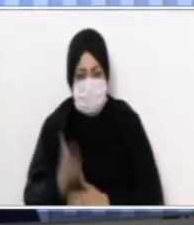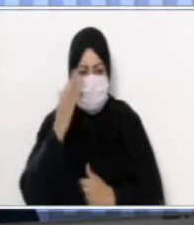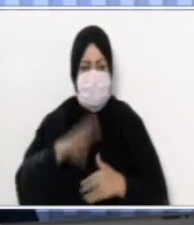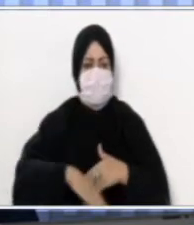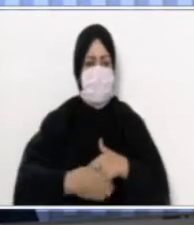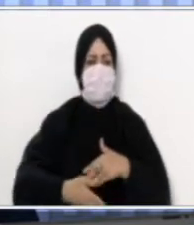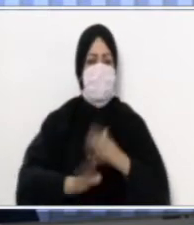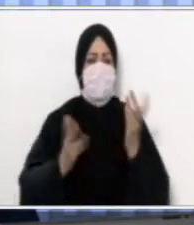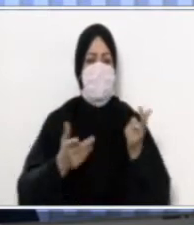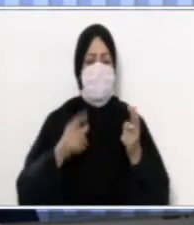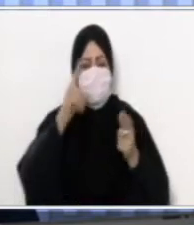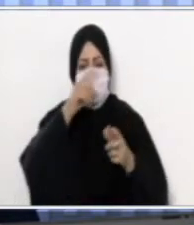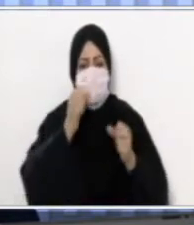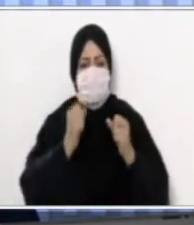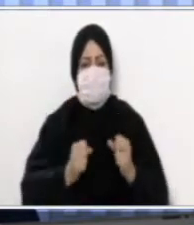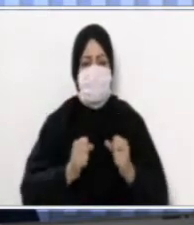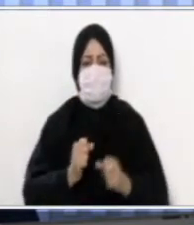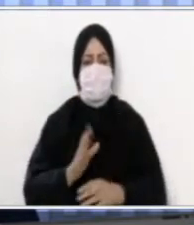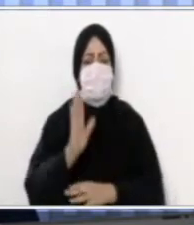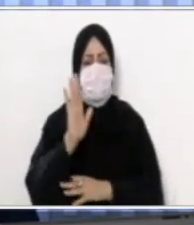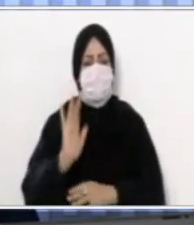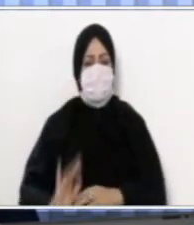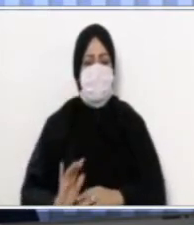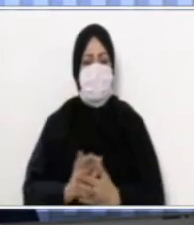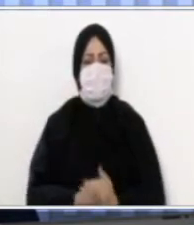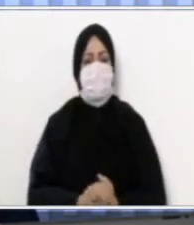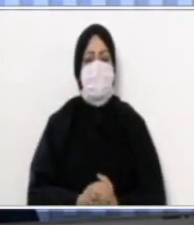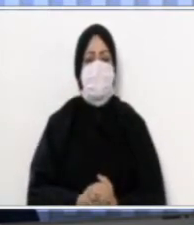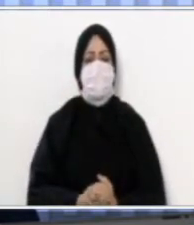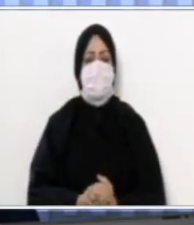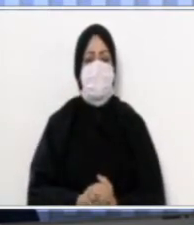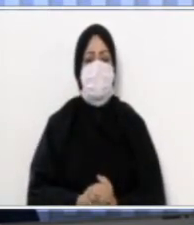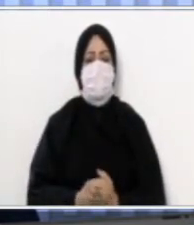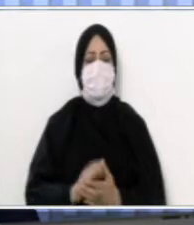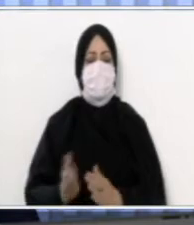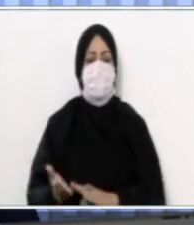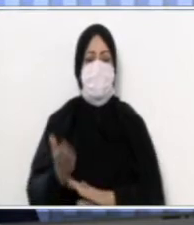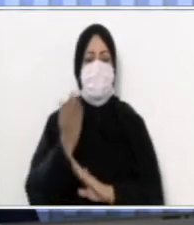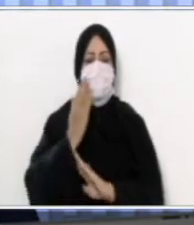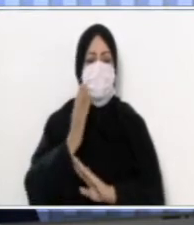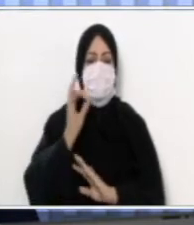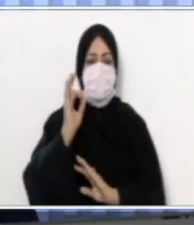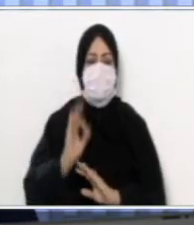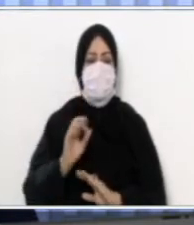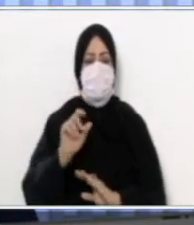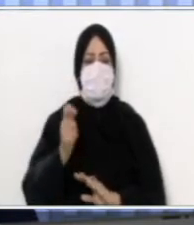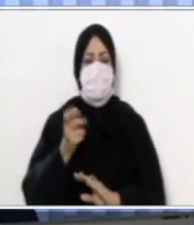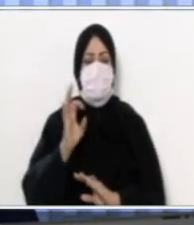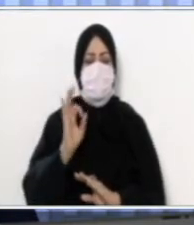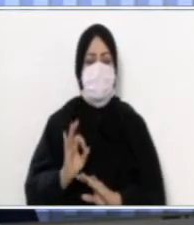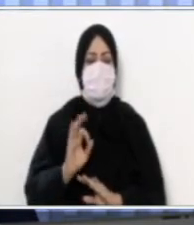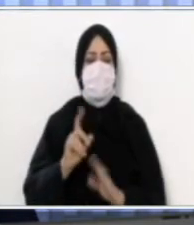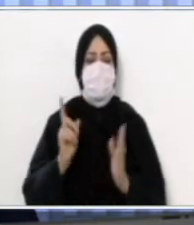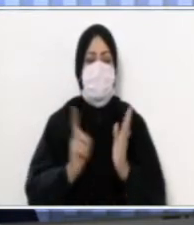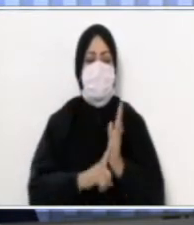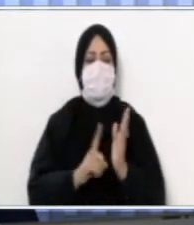أن القيام في الفريضة ركن من أركانها وتفسد الصلاة بترك هذا الركن،